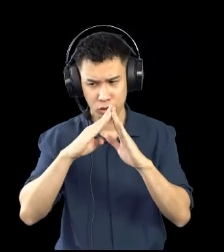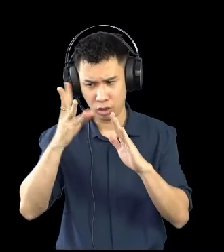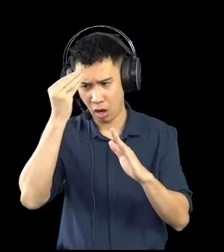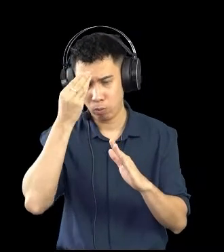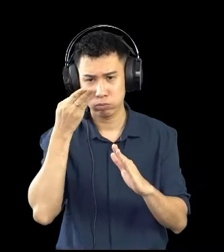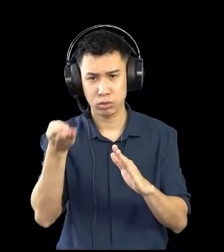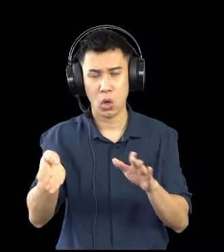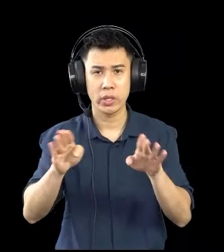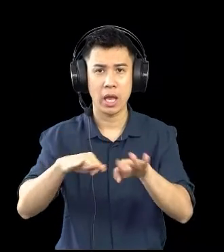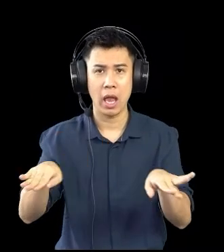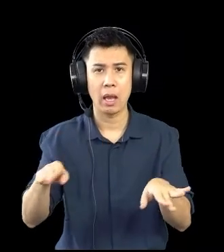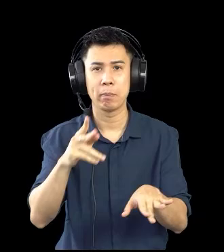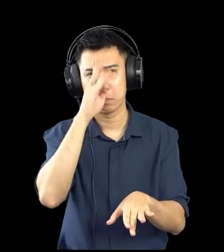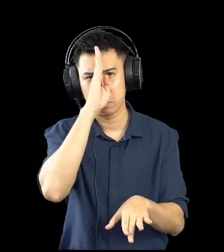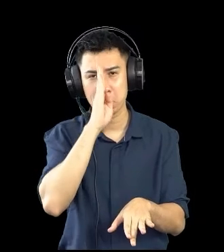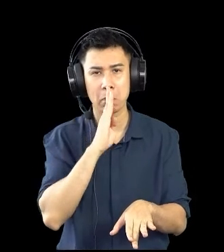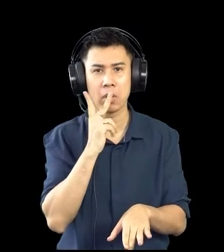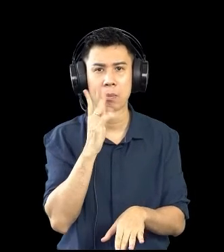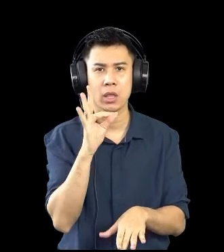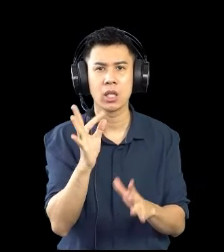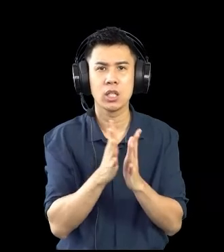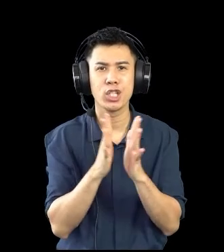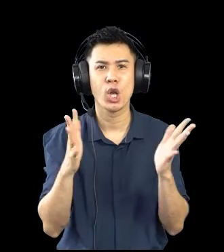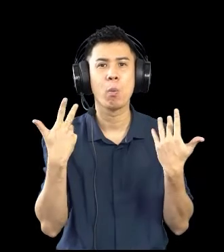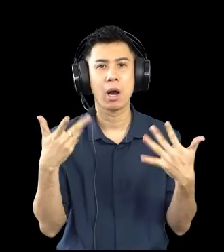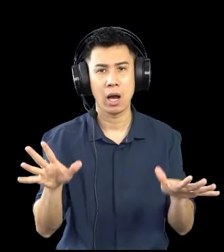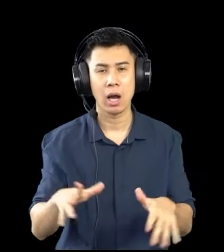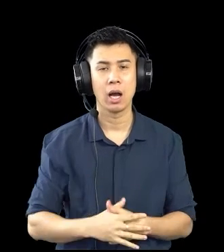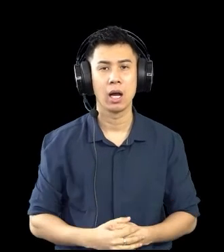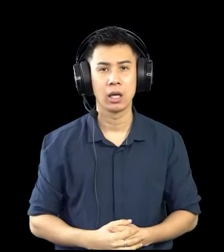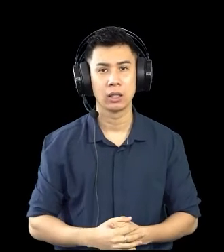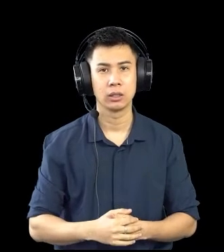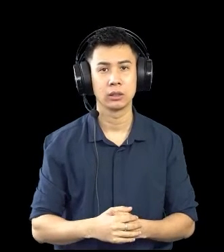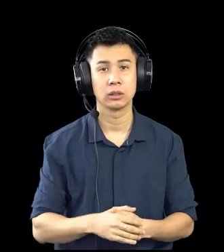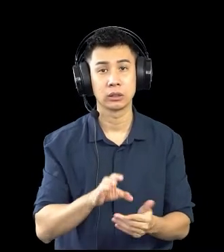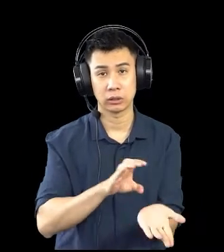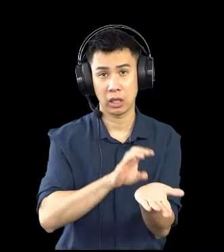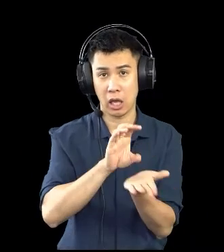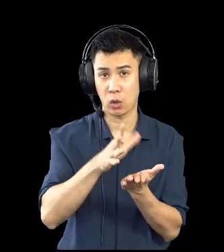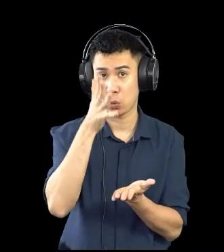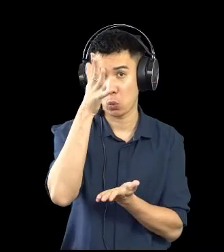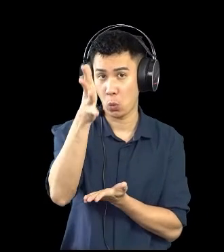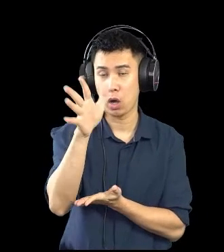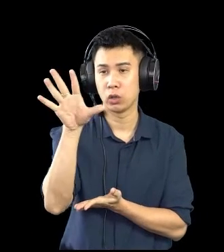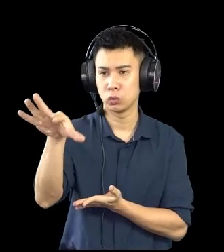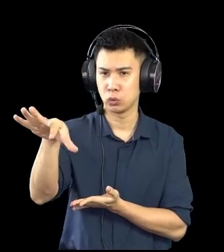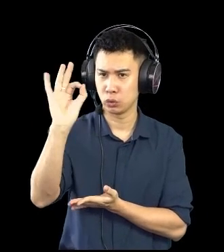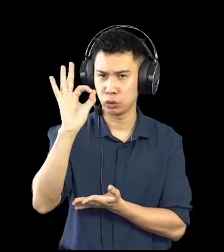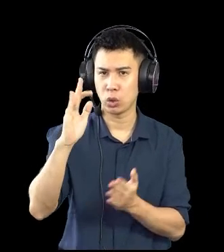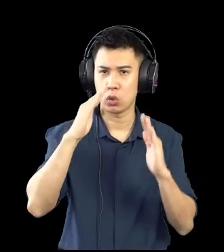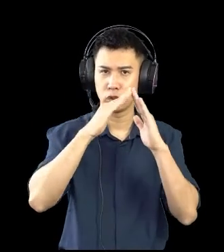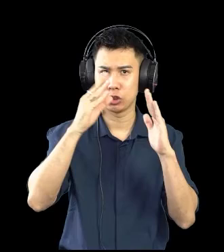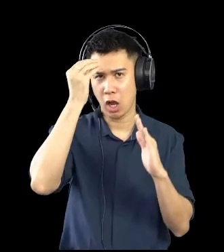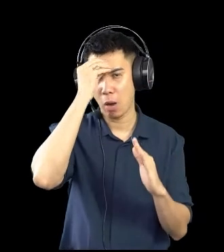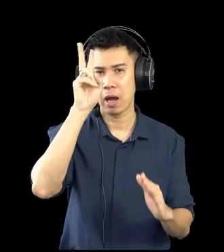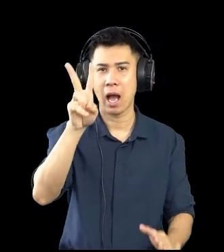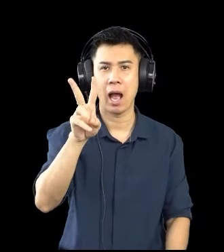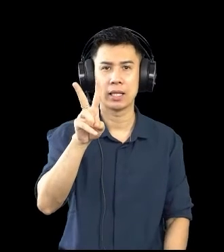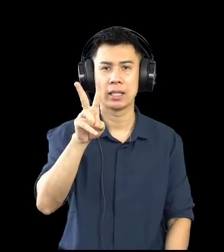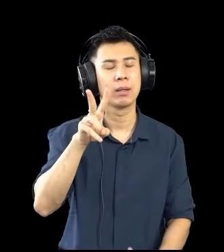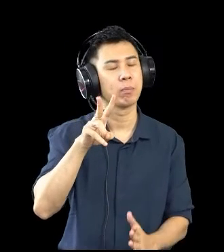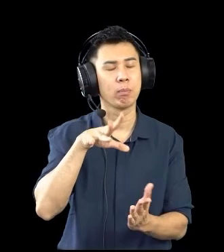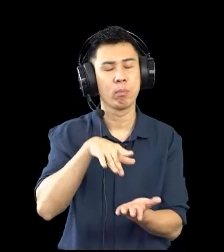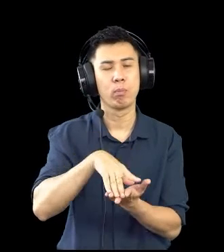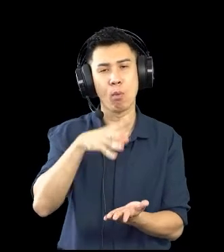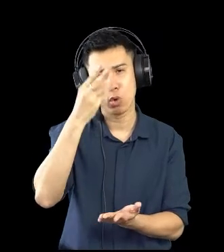trẻ khiếm thính rất là nhiều, và lý do gì mà Here's Now lại lựa chọn hai cái môn học